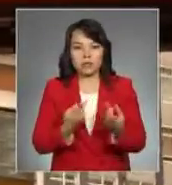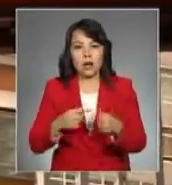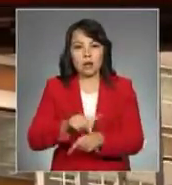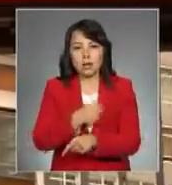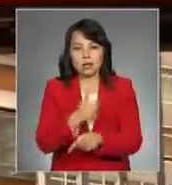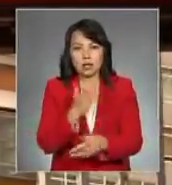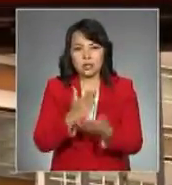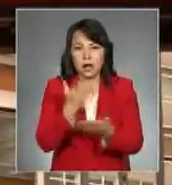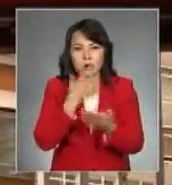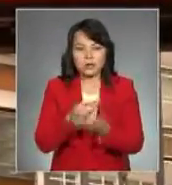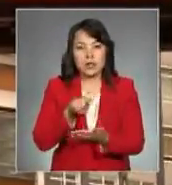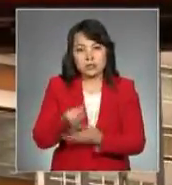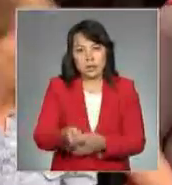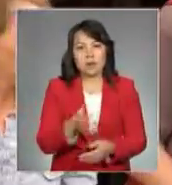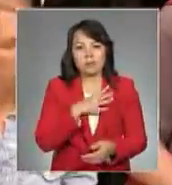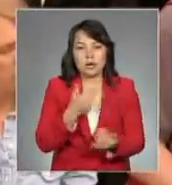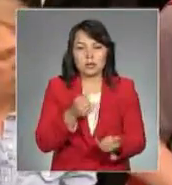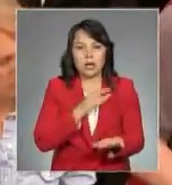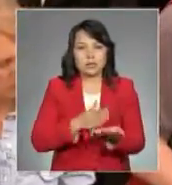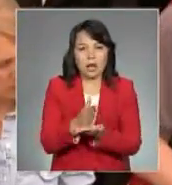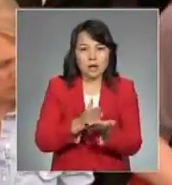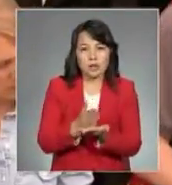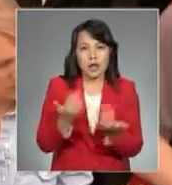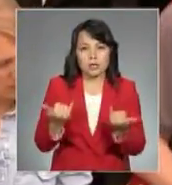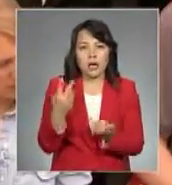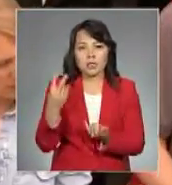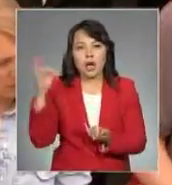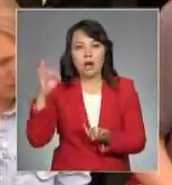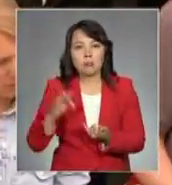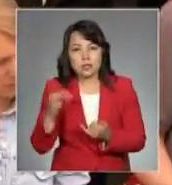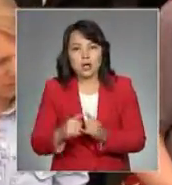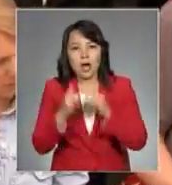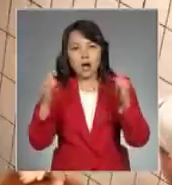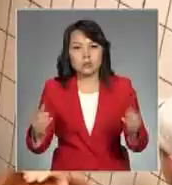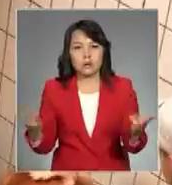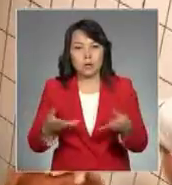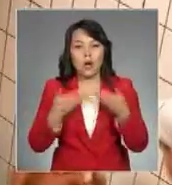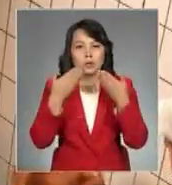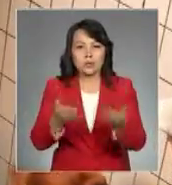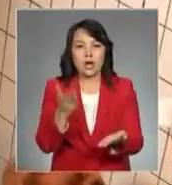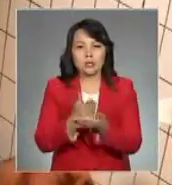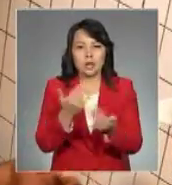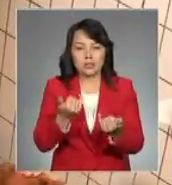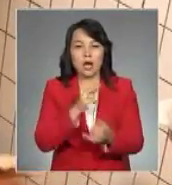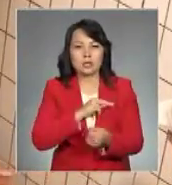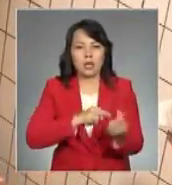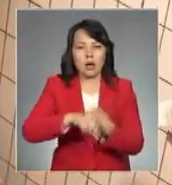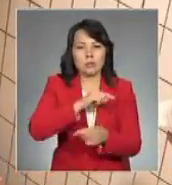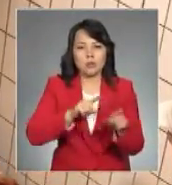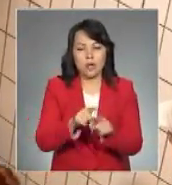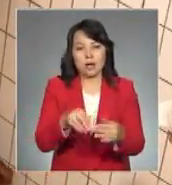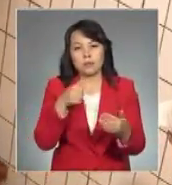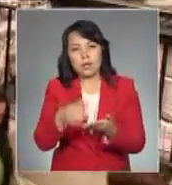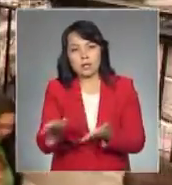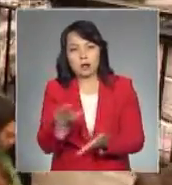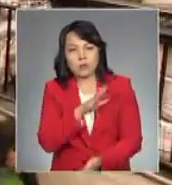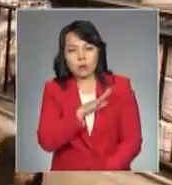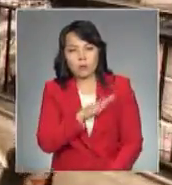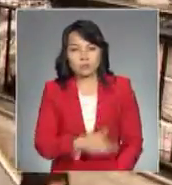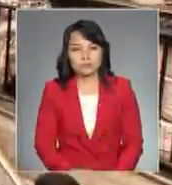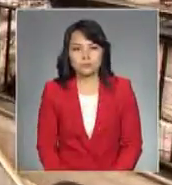басшылығы өтемақы ретінде орташа еңбекақыны небары 2%-ға арттыруды ұсынған. Кәсіподақтар одан үзілді кесілді бас тартып